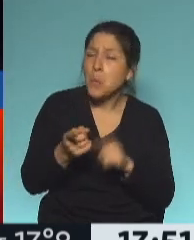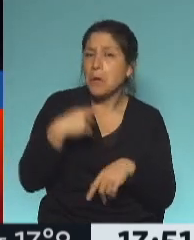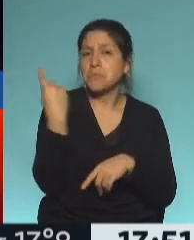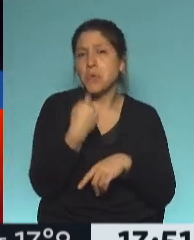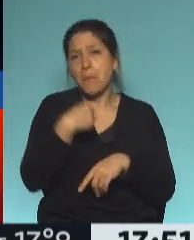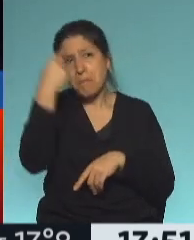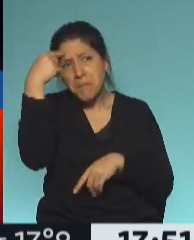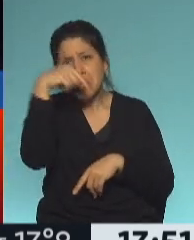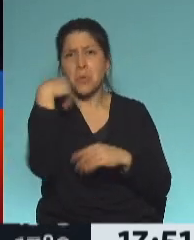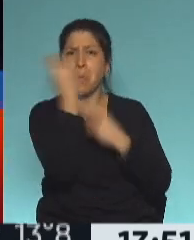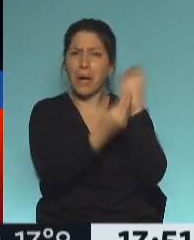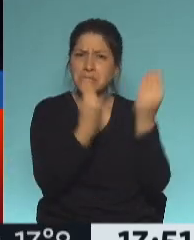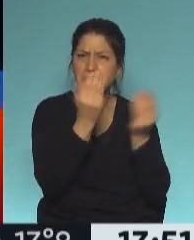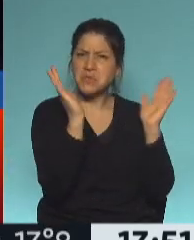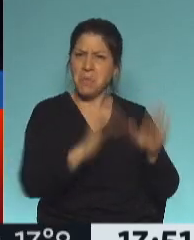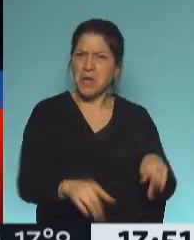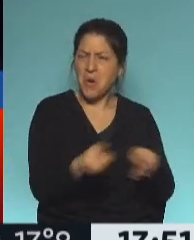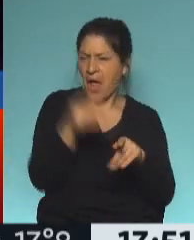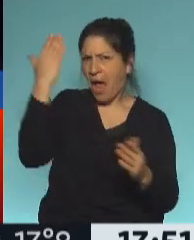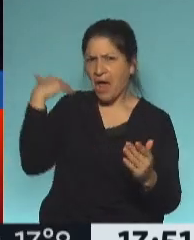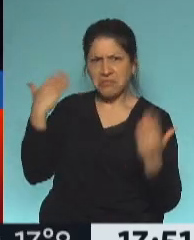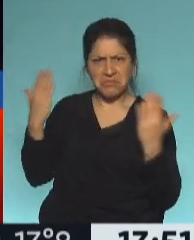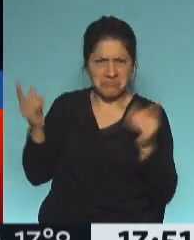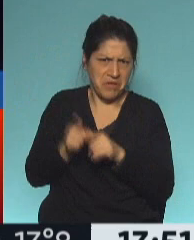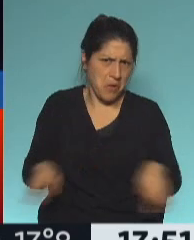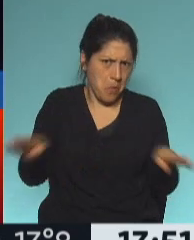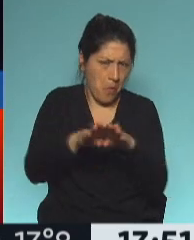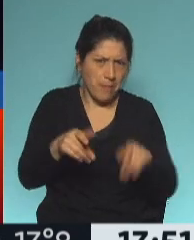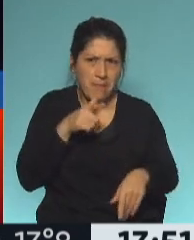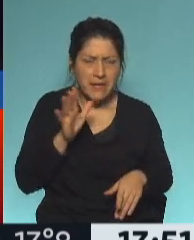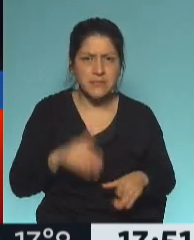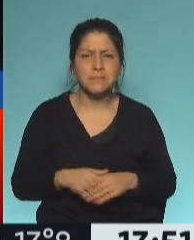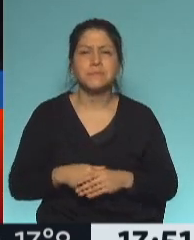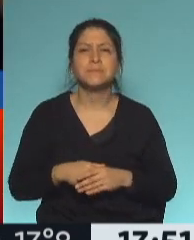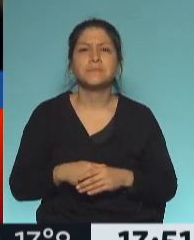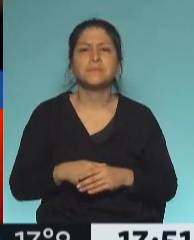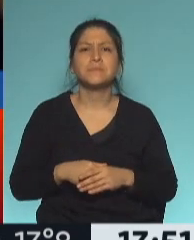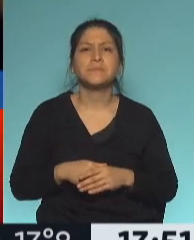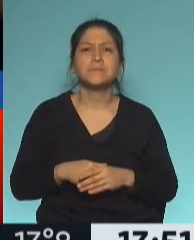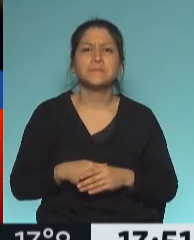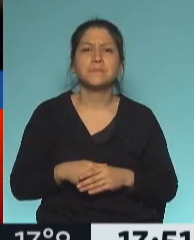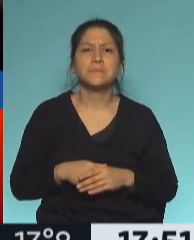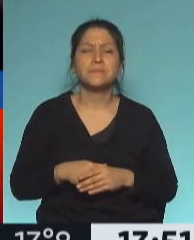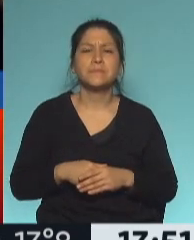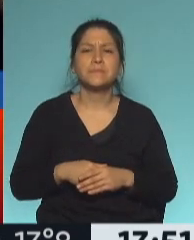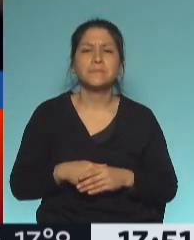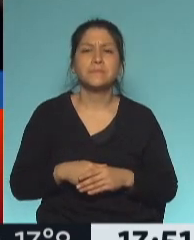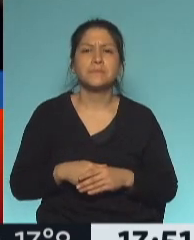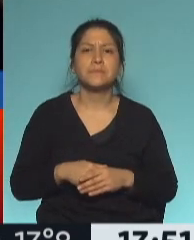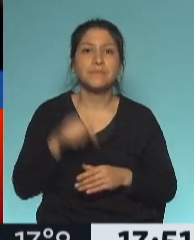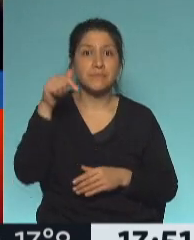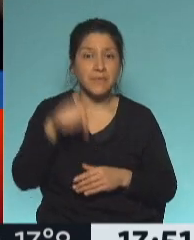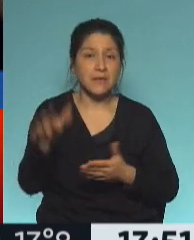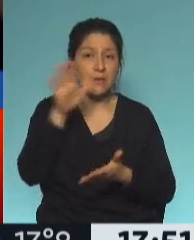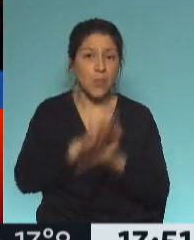قانون هست ولی فکر نمی کنم حالا از اون چی که در گذشته اتفاق افتاده. En esta